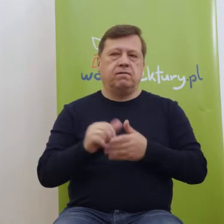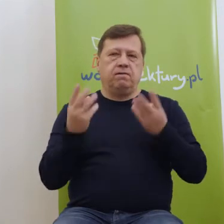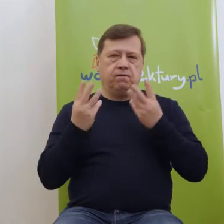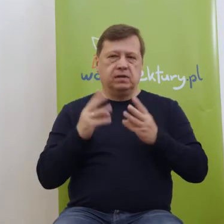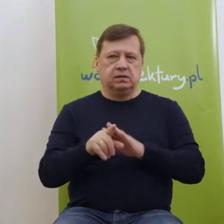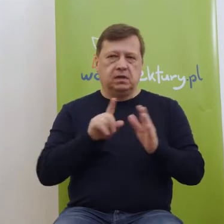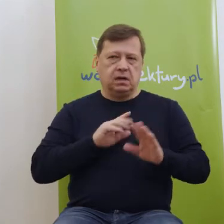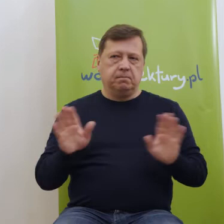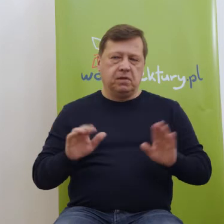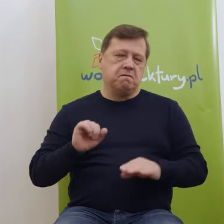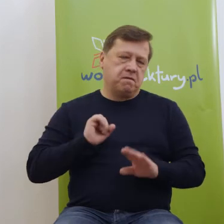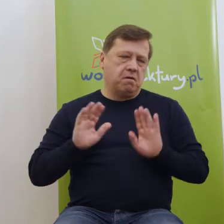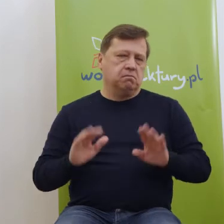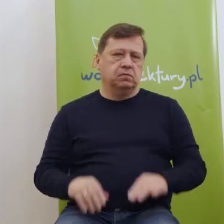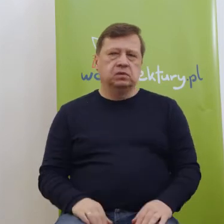że